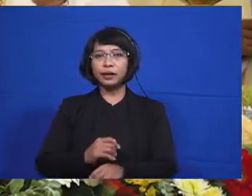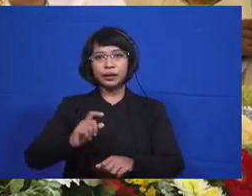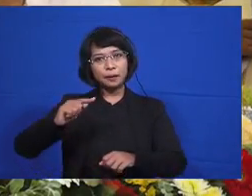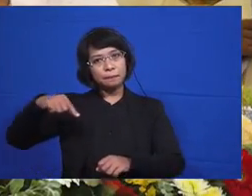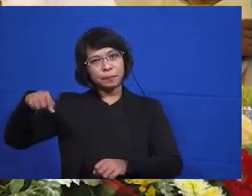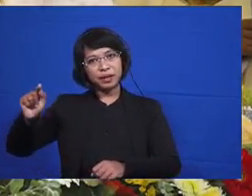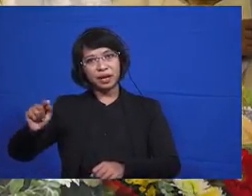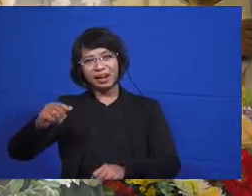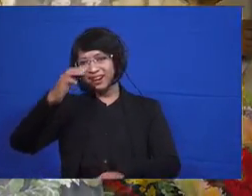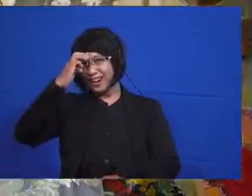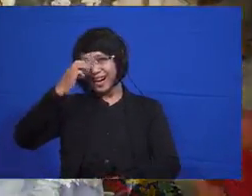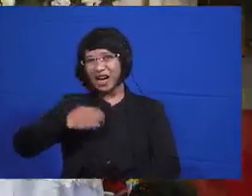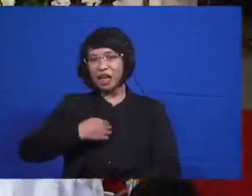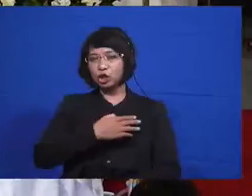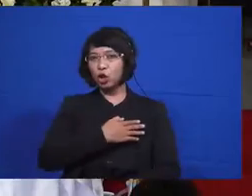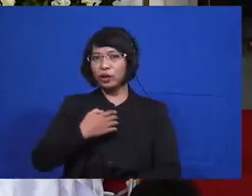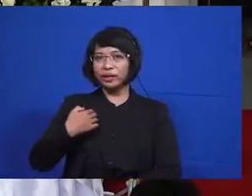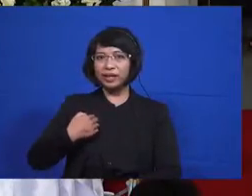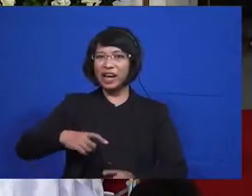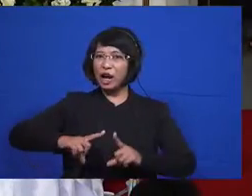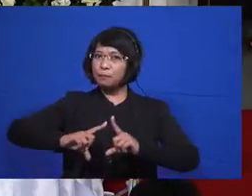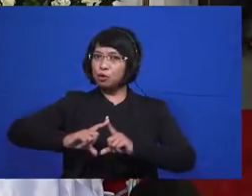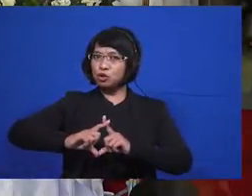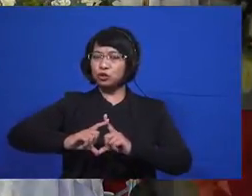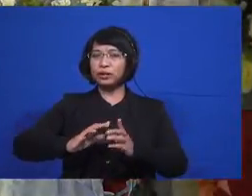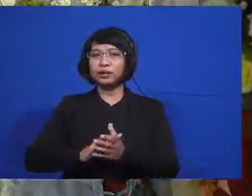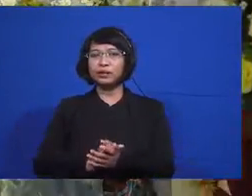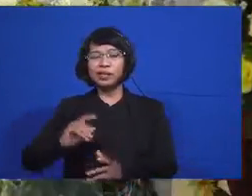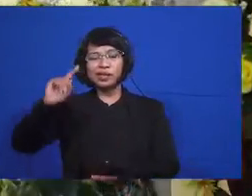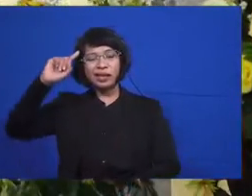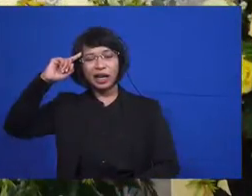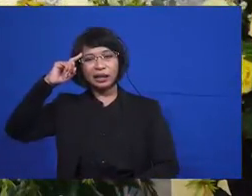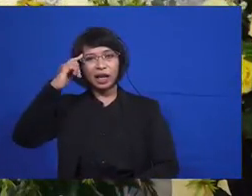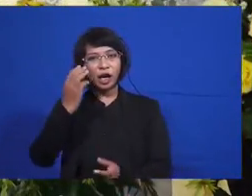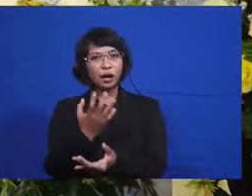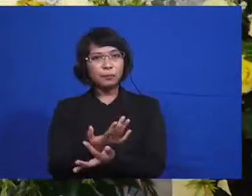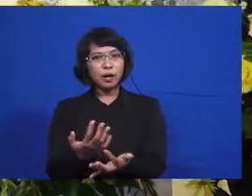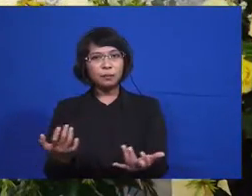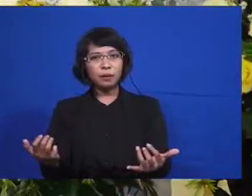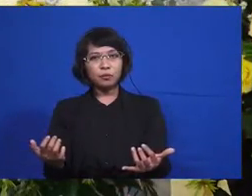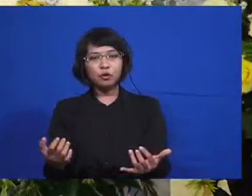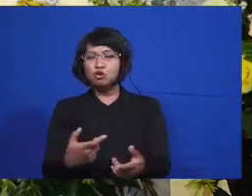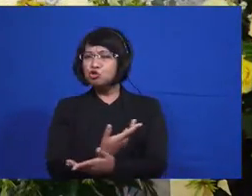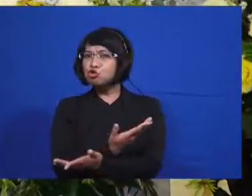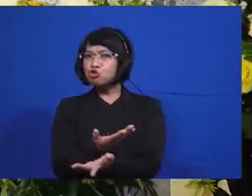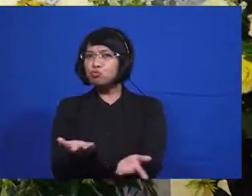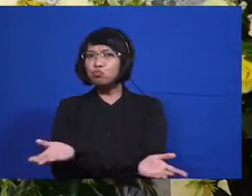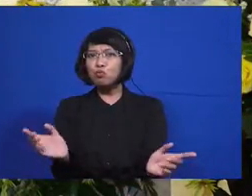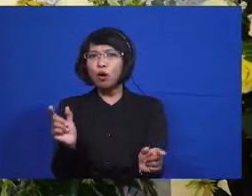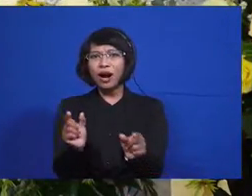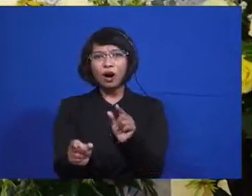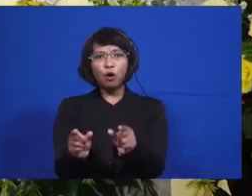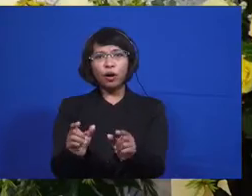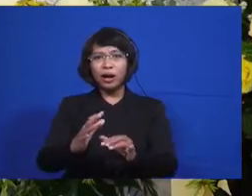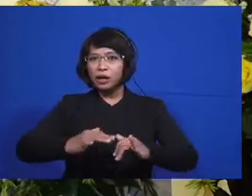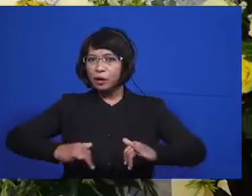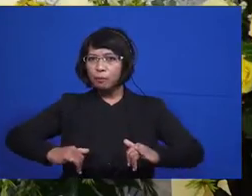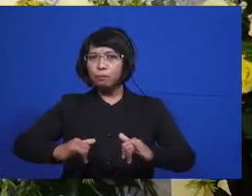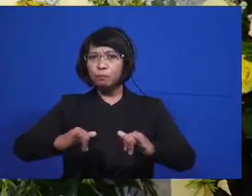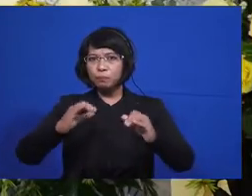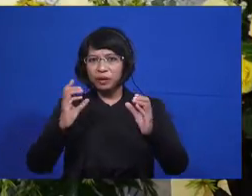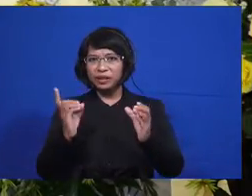Apostolik. Ingatlah Tuhan akan hamba-hambamu, dan akan semua orang yang berhimpun di